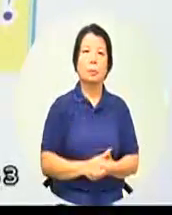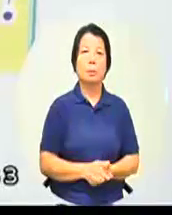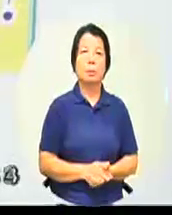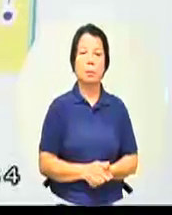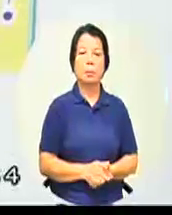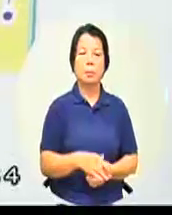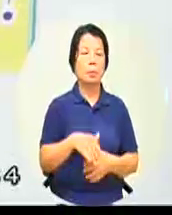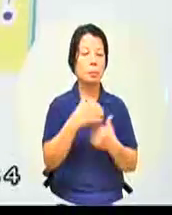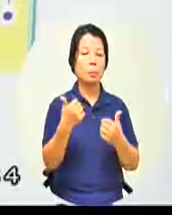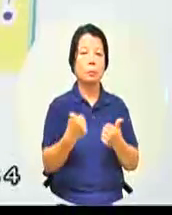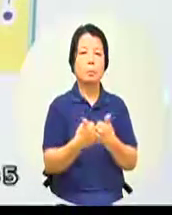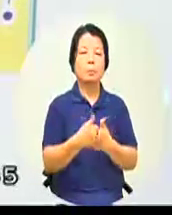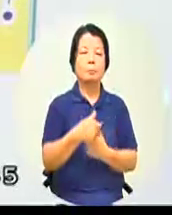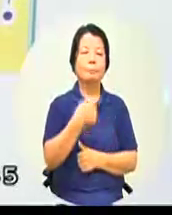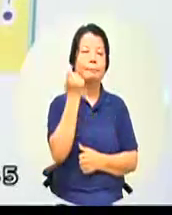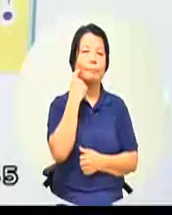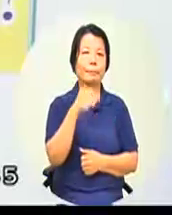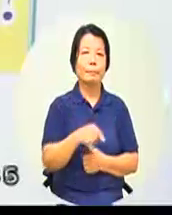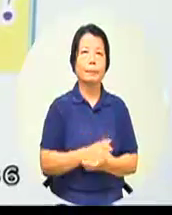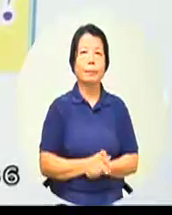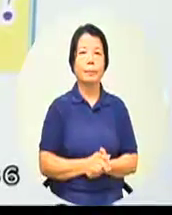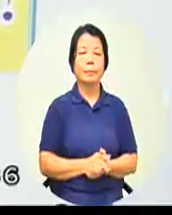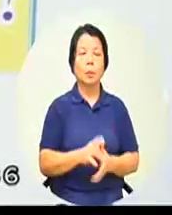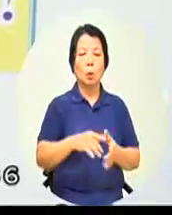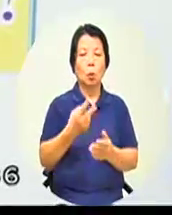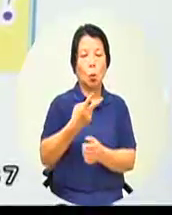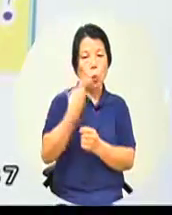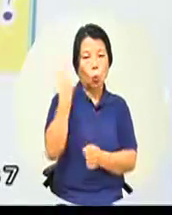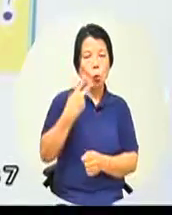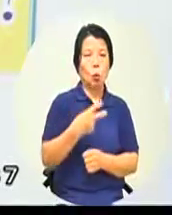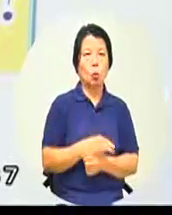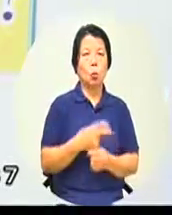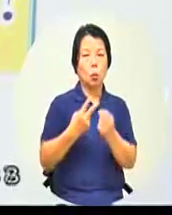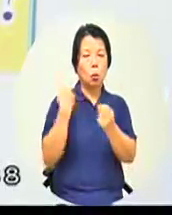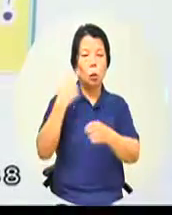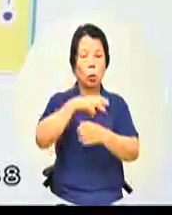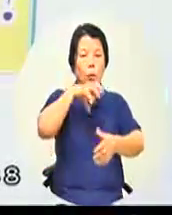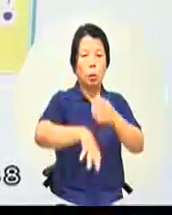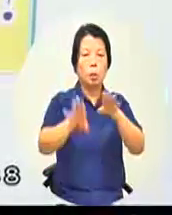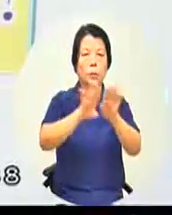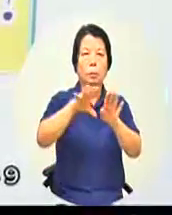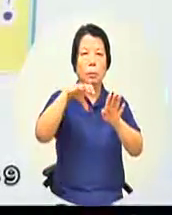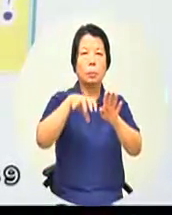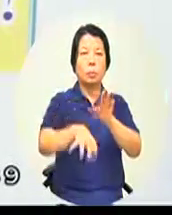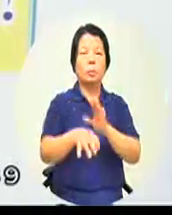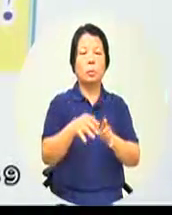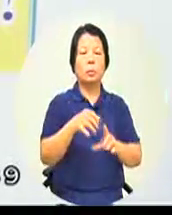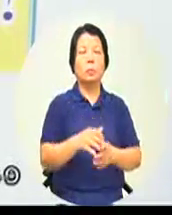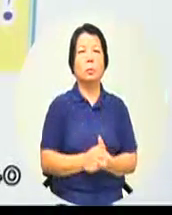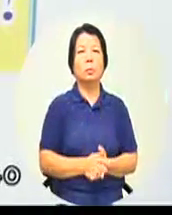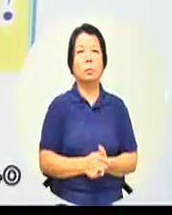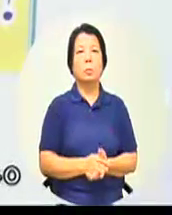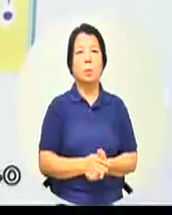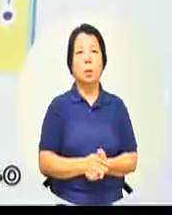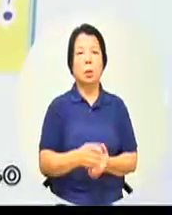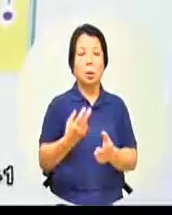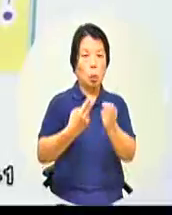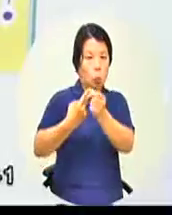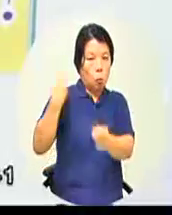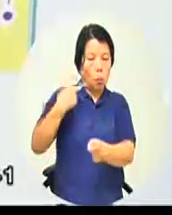假？恁规定的？我前年讲的乐民区木山国小。我听你讲的